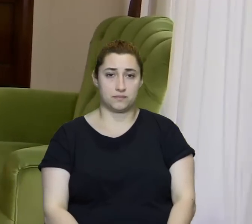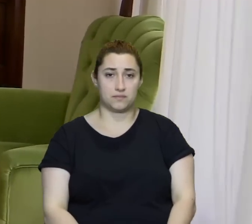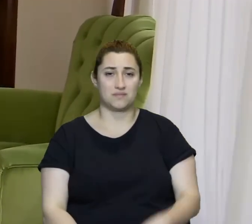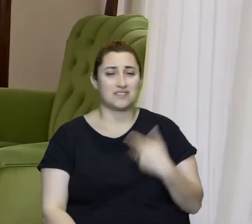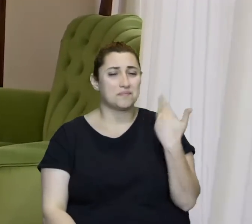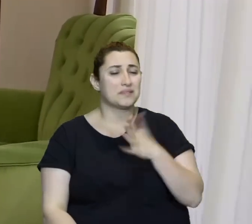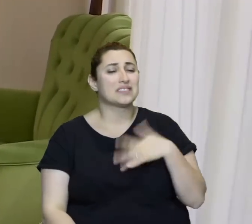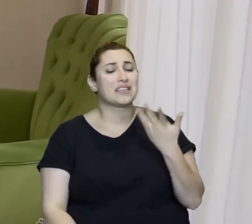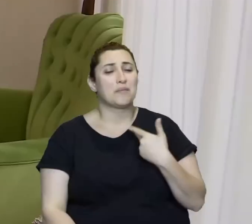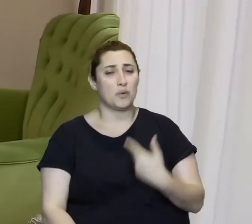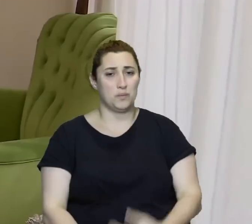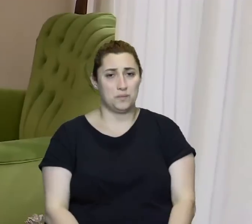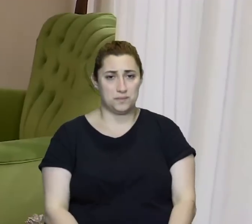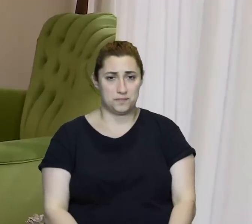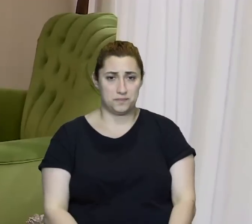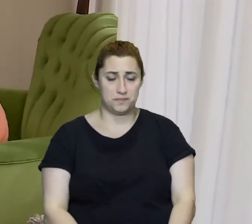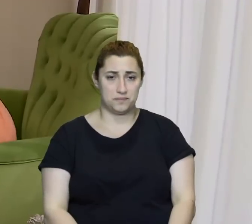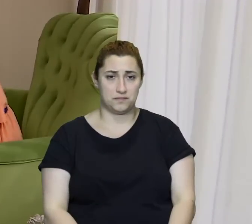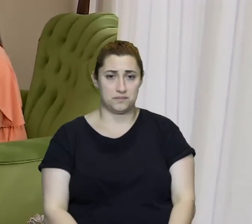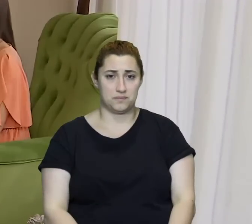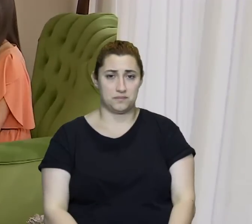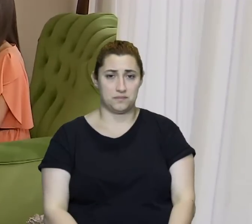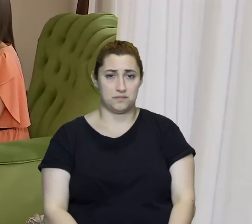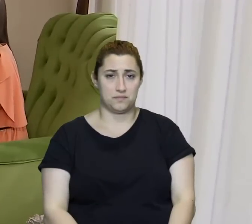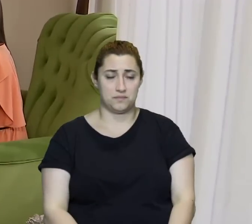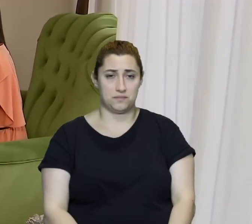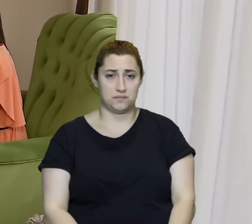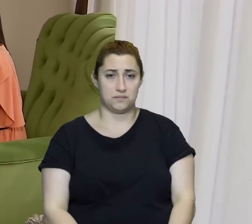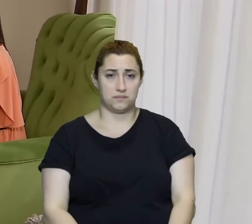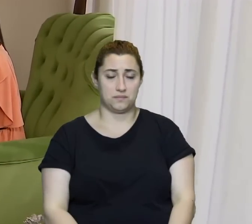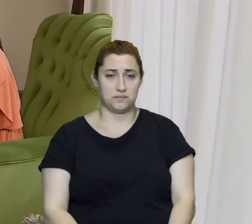Bir yere çıkmak istemiyorum ben. Ben yere oturdum.